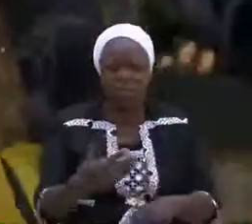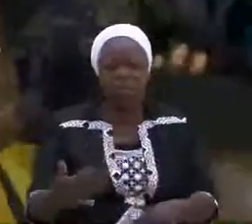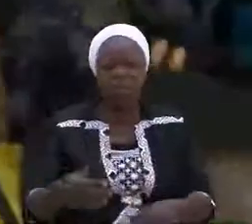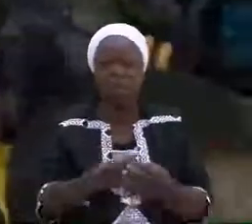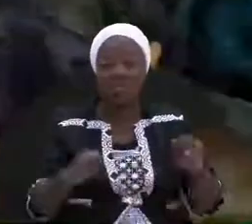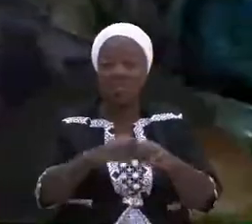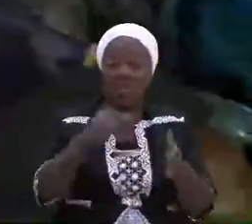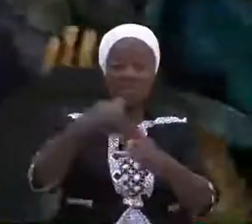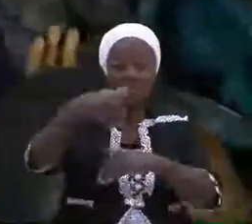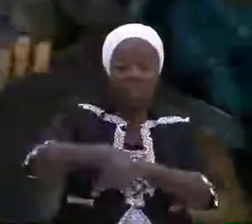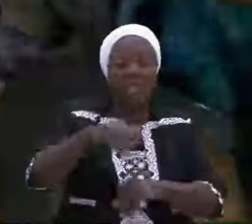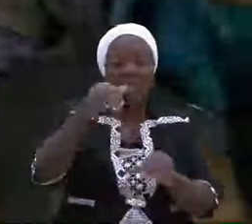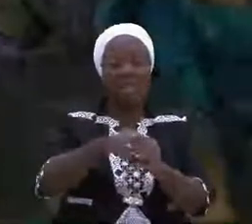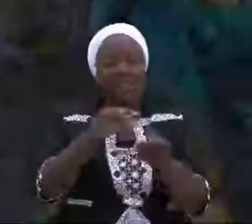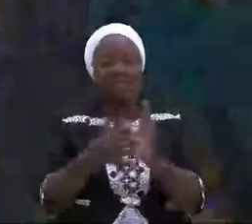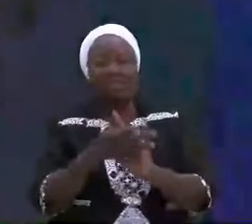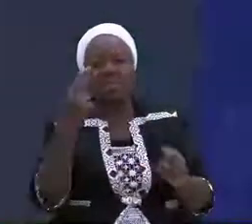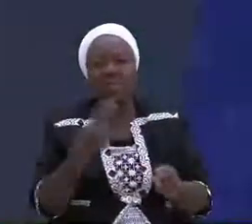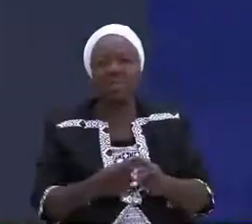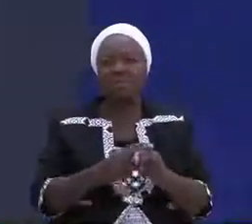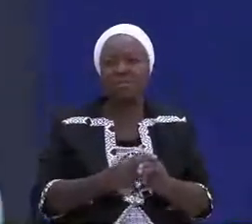ce soir, au nom de Jésus.